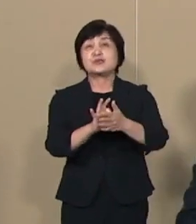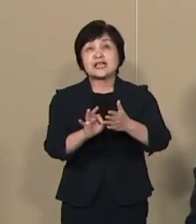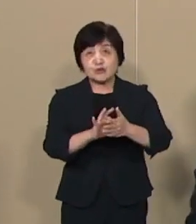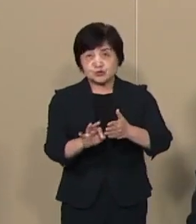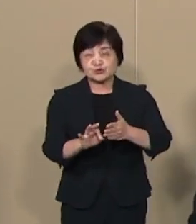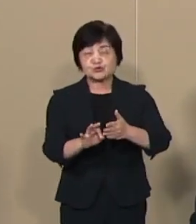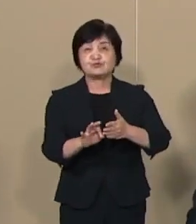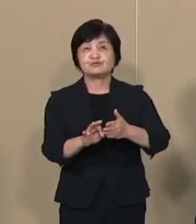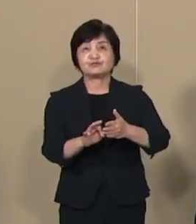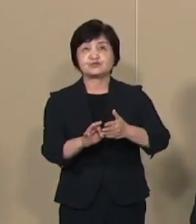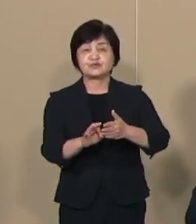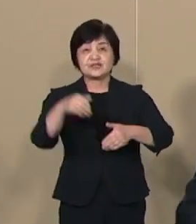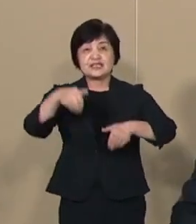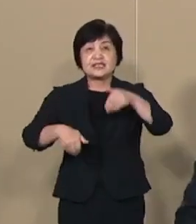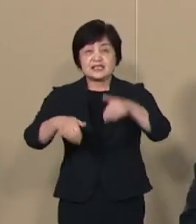よ